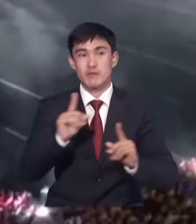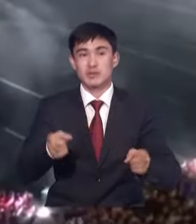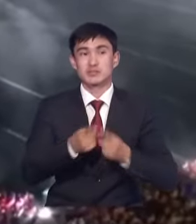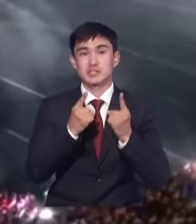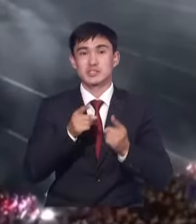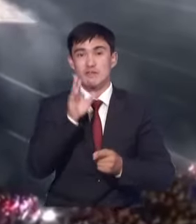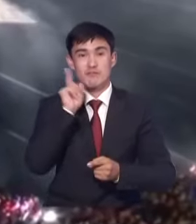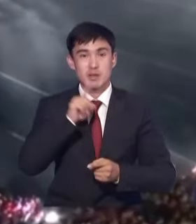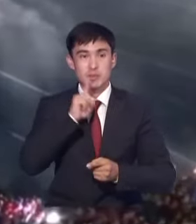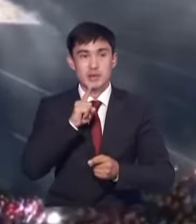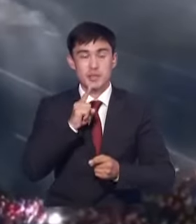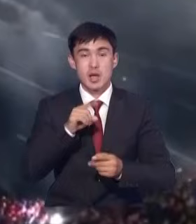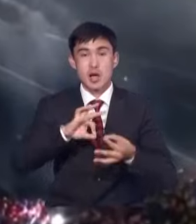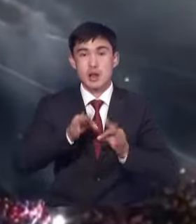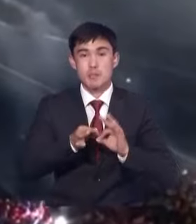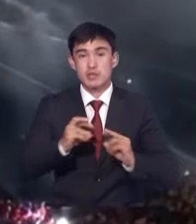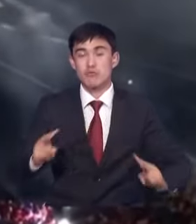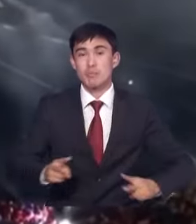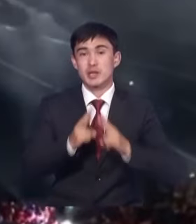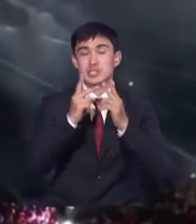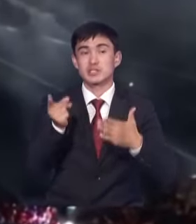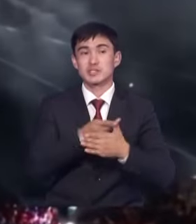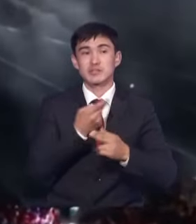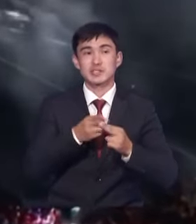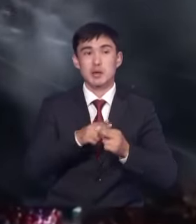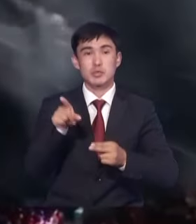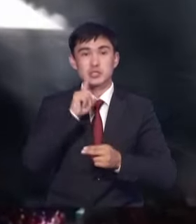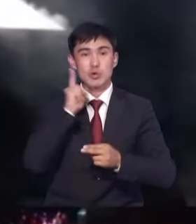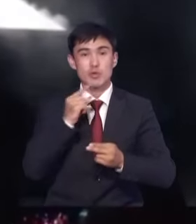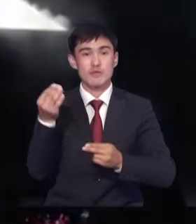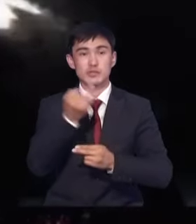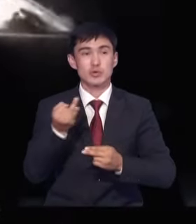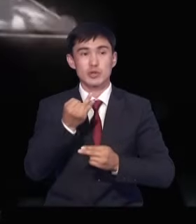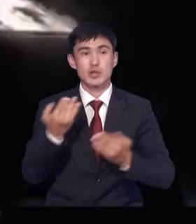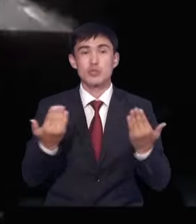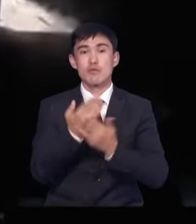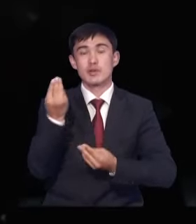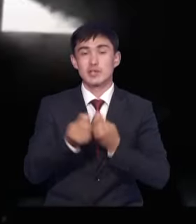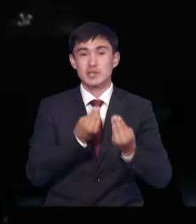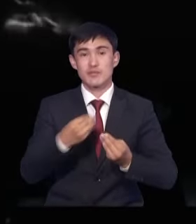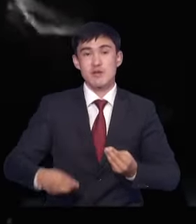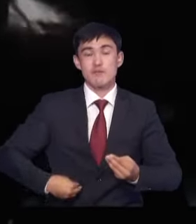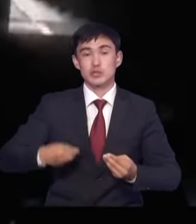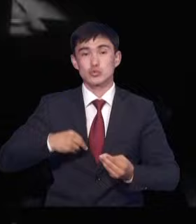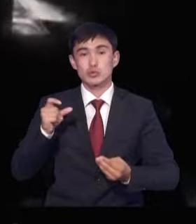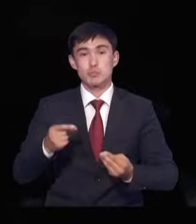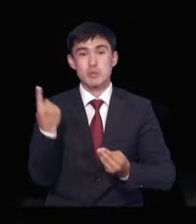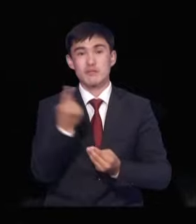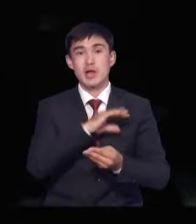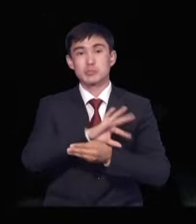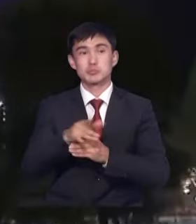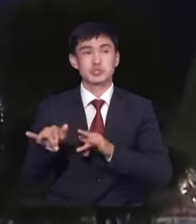возведены временно. Более того, Олимпиаду в Париже называют самой зеленой в истории современных игр. Французы впервые обеспечили